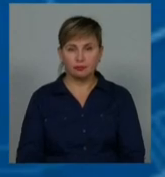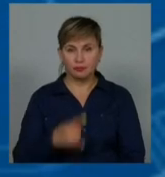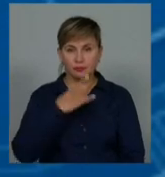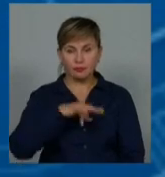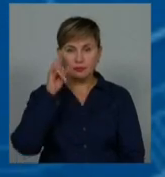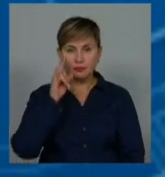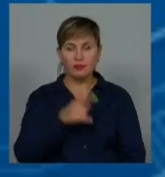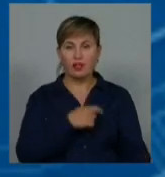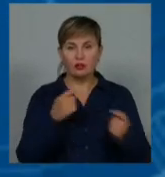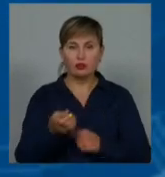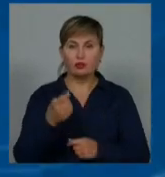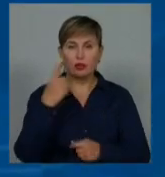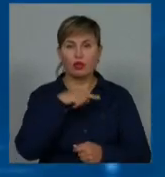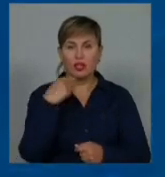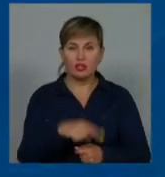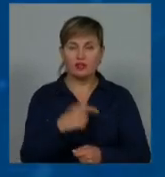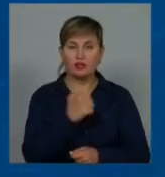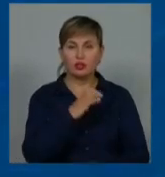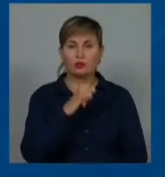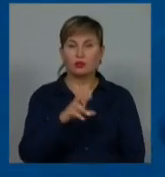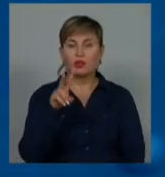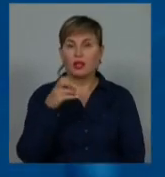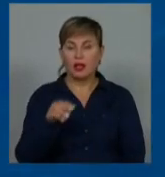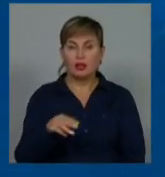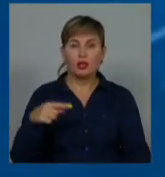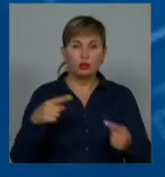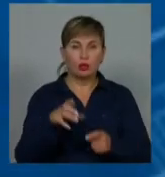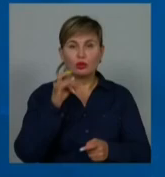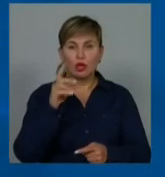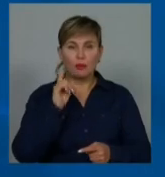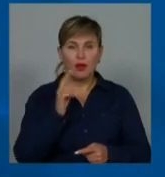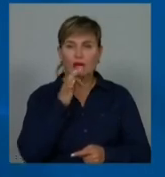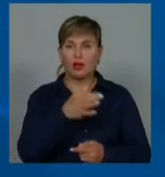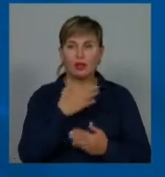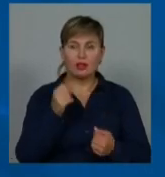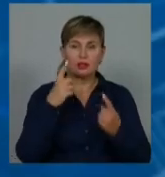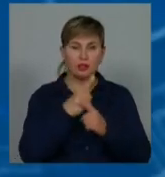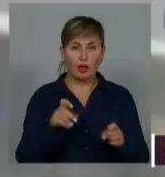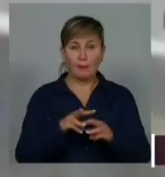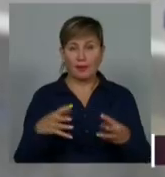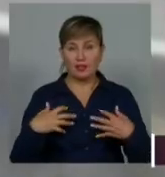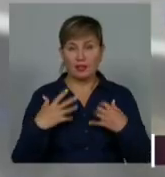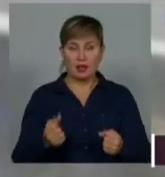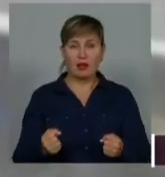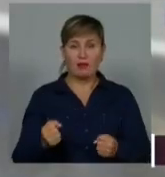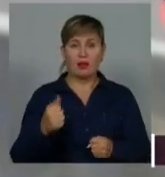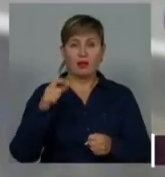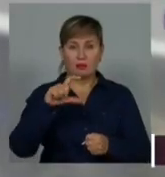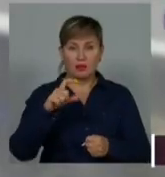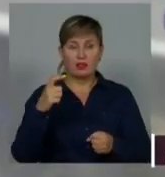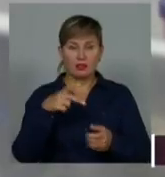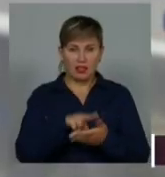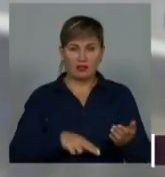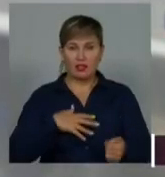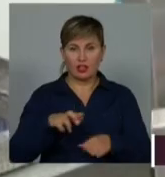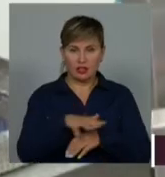Казахстан доставит еще одну российскую вакцину «Спутник Лайт». Точные сроки пока не называются. Как сообщили в Минздраве, препарат зарегистрирован в нашей